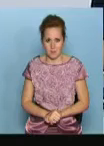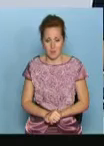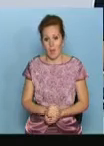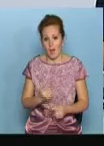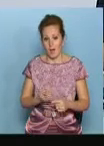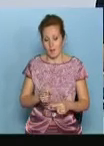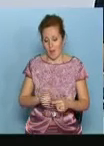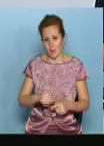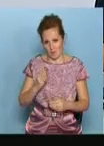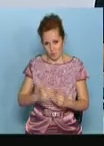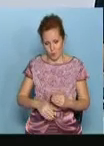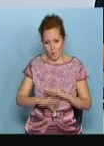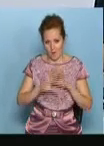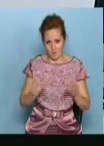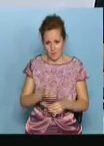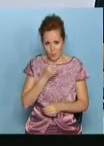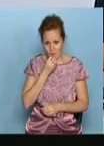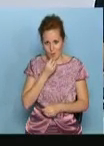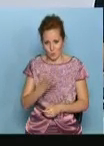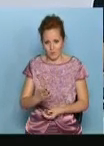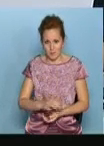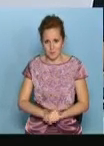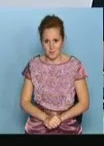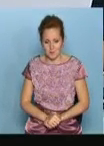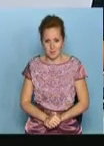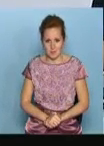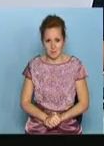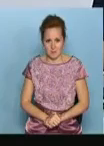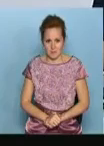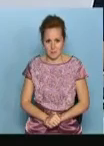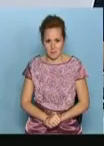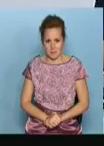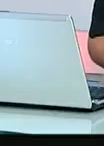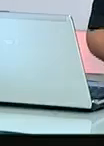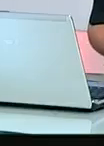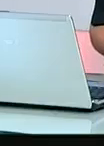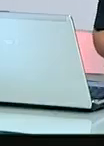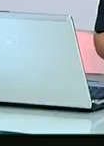этому часу все. Увидимся в 7 вечера. Расскажем о самых главных событиях этого дня. До встречи.